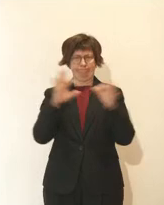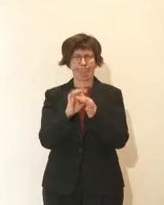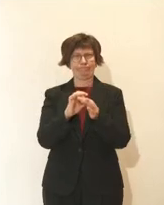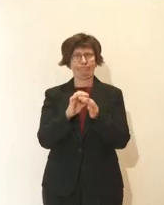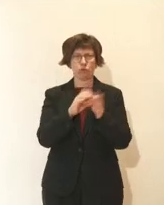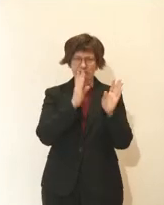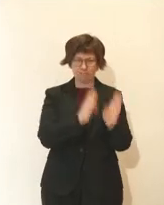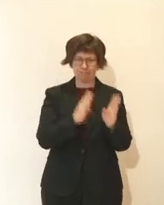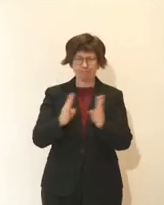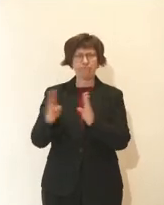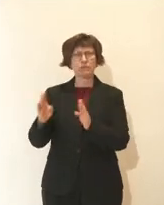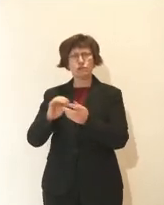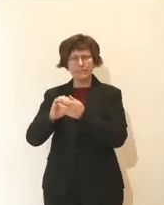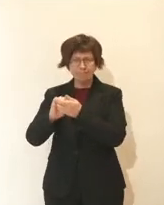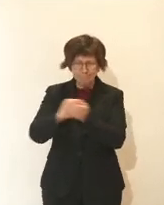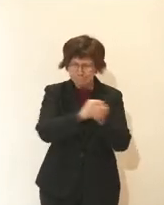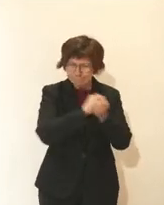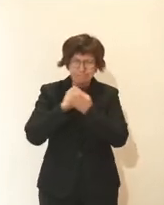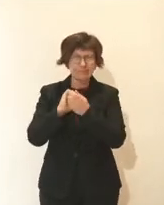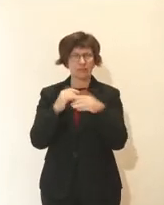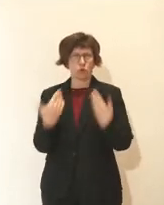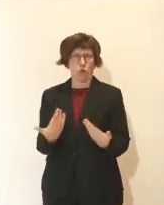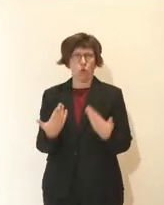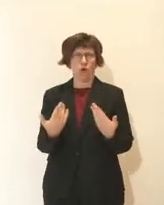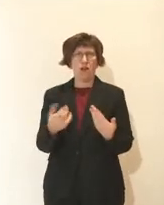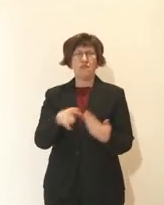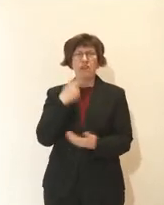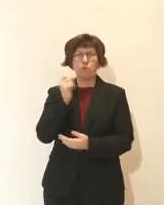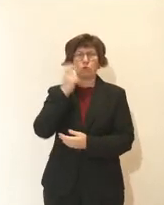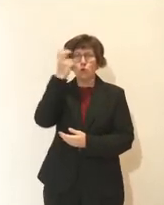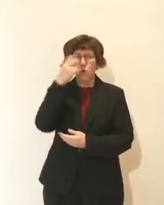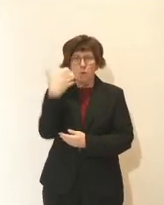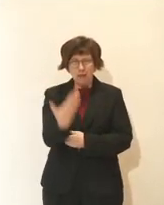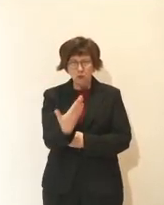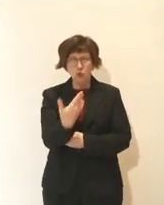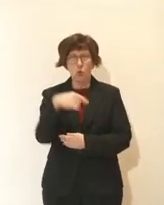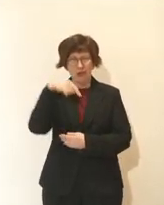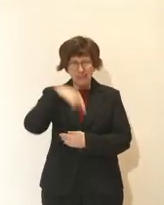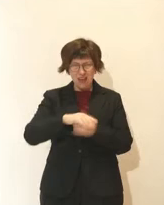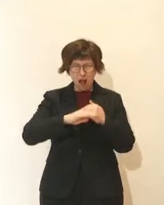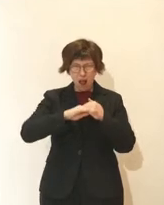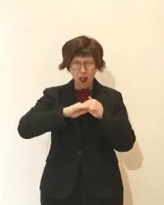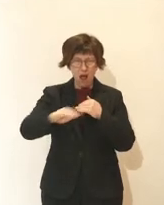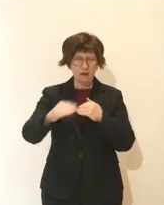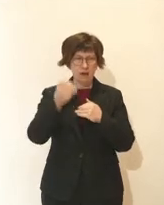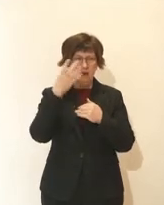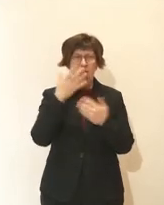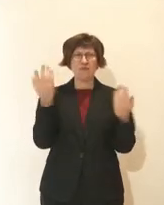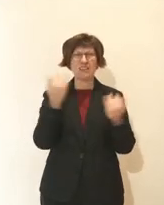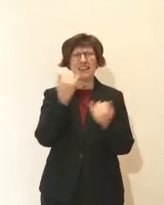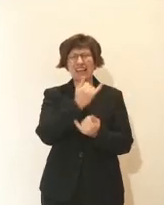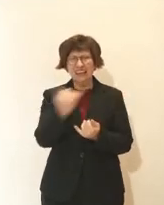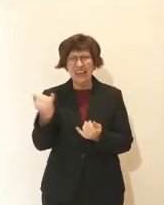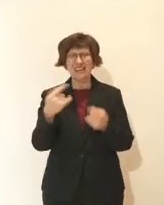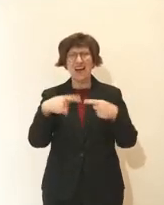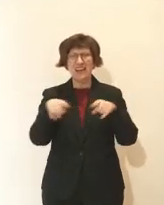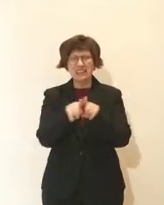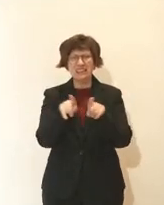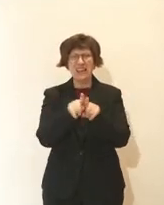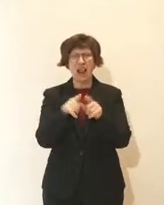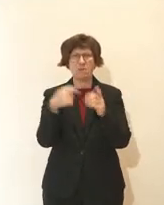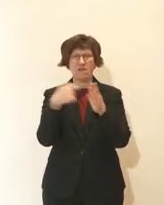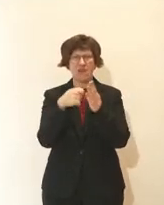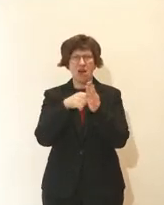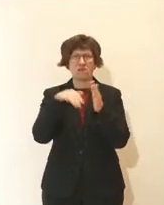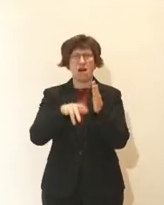es muss zusammenhalt geben wir müssen dafür sorge tragen dass hierzulande klar ist dass jeder den reichen wird genießt